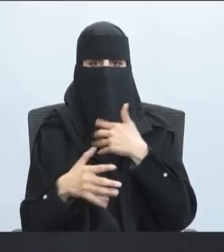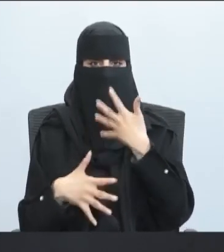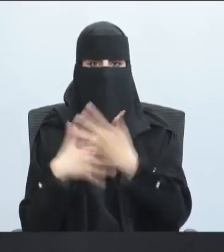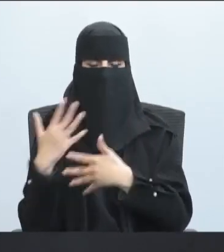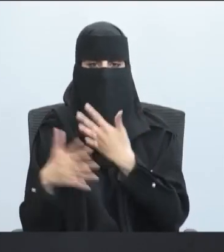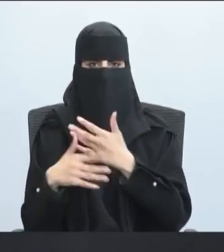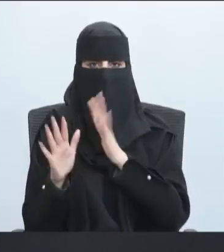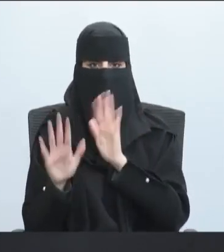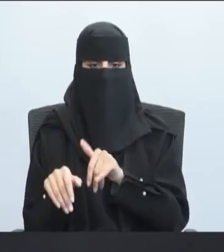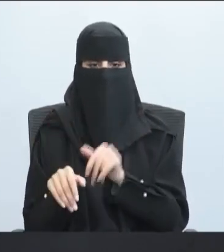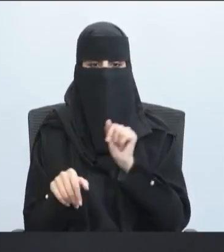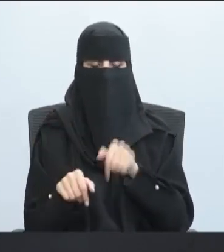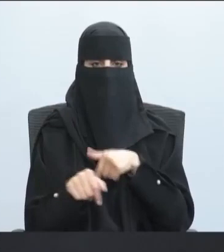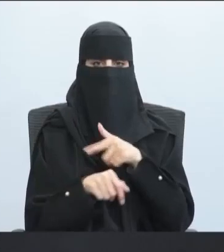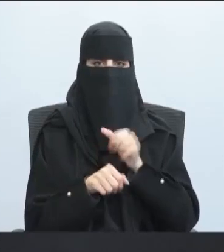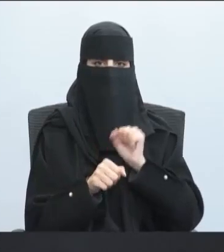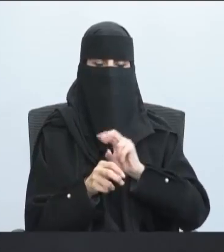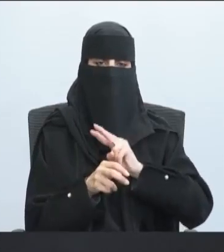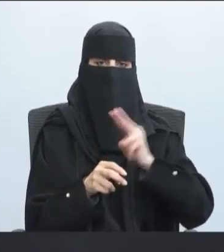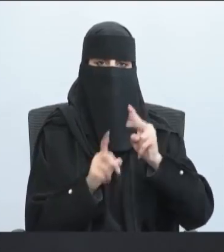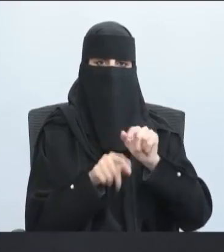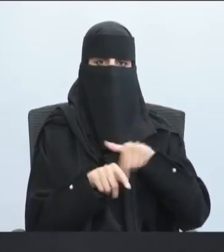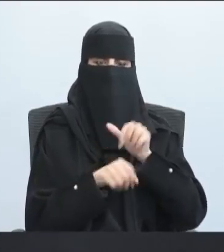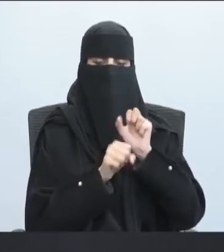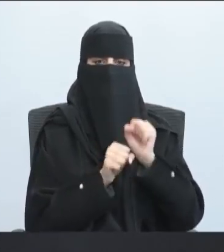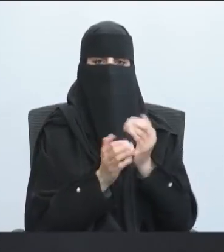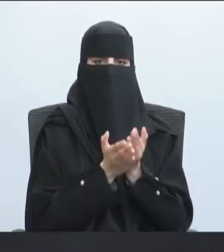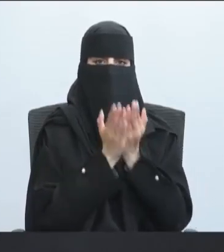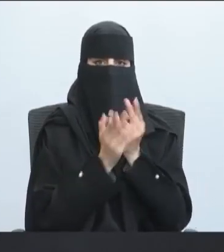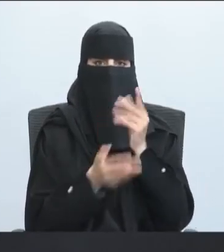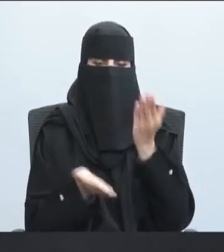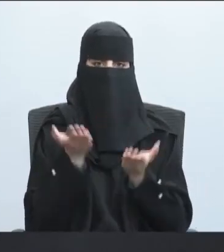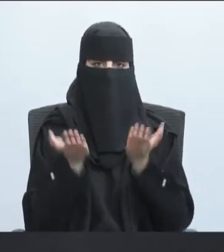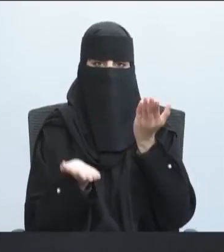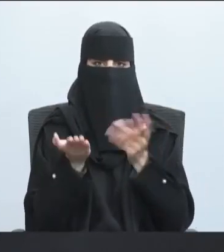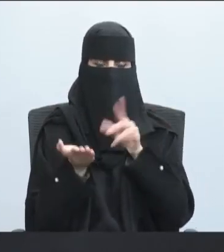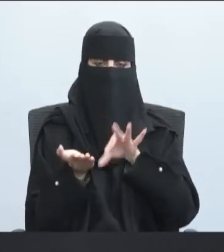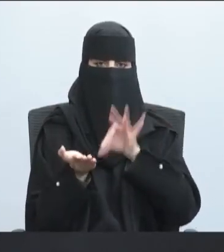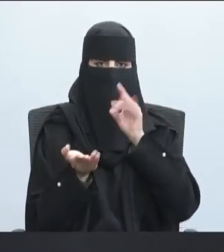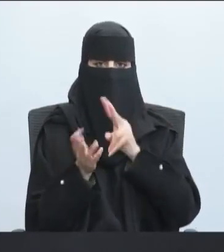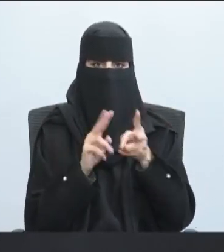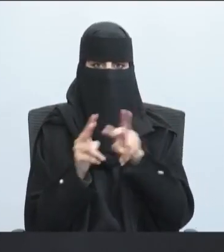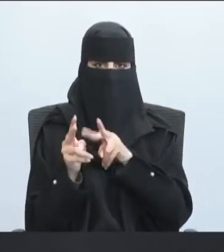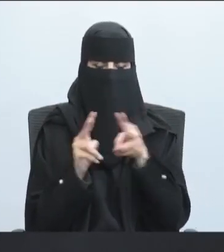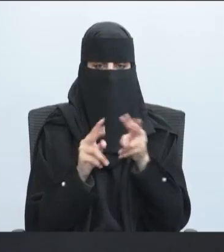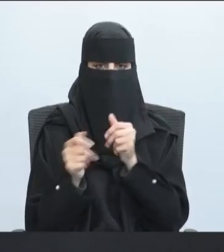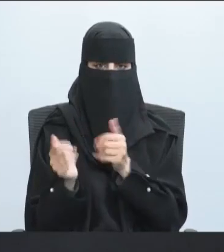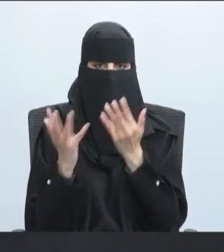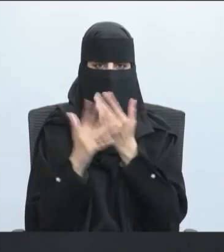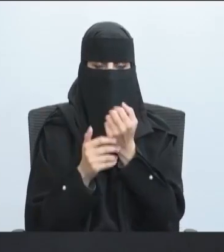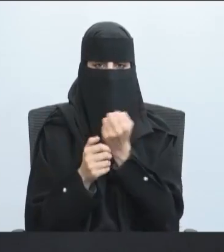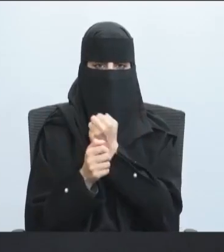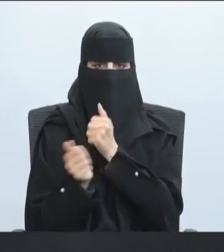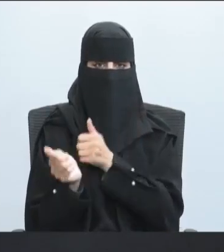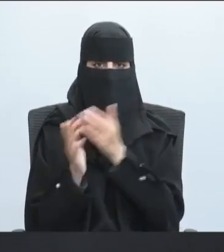سيكون هنالك قد يكون هنالك وقت خصصه للمذاكره وبالتالي تختار ما بين القرار المناسب لك